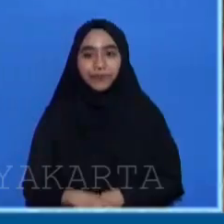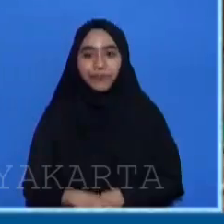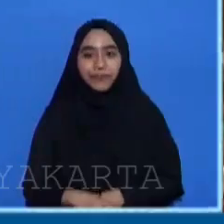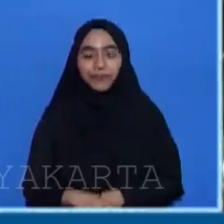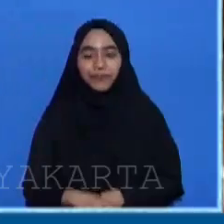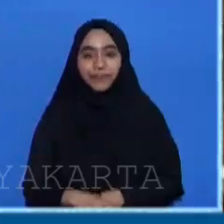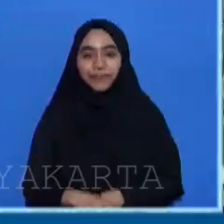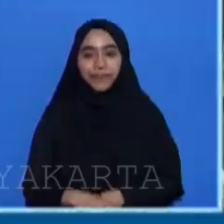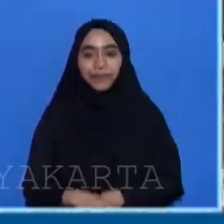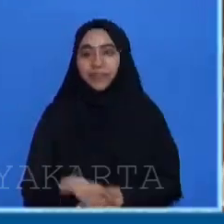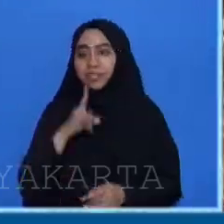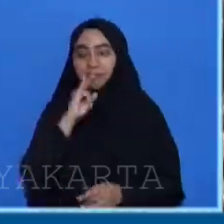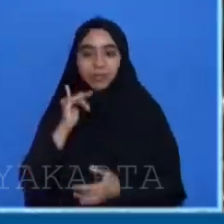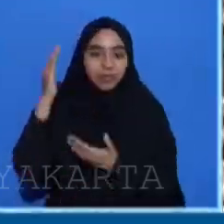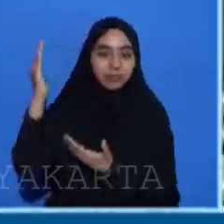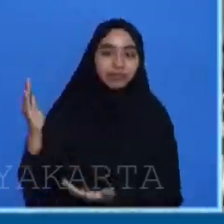kaktus